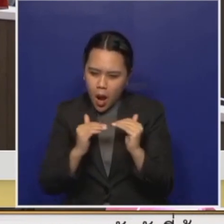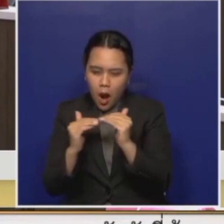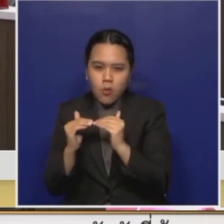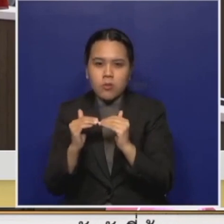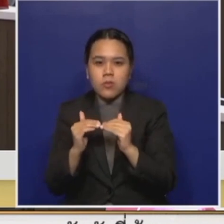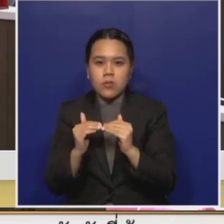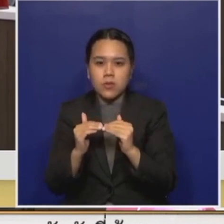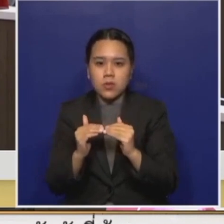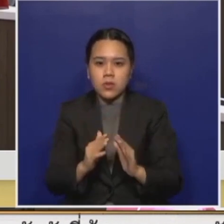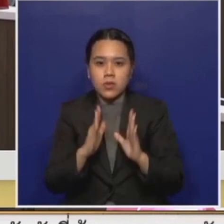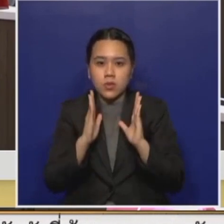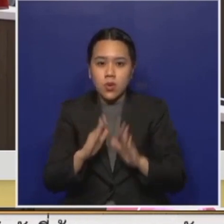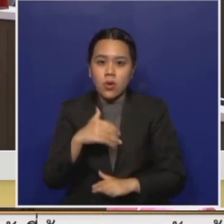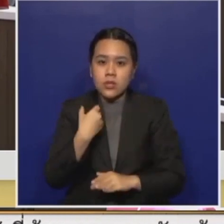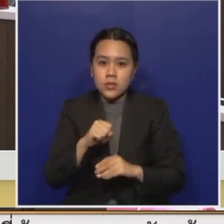10%